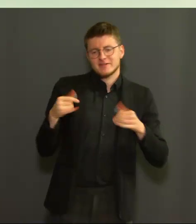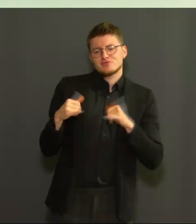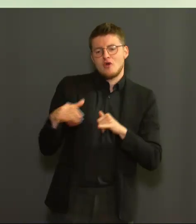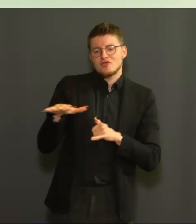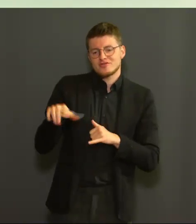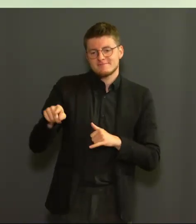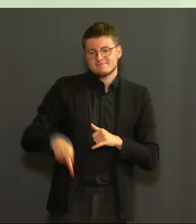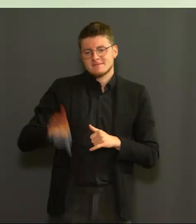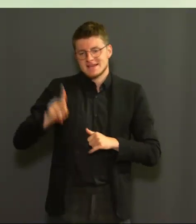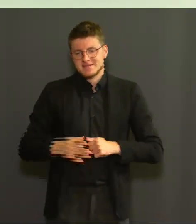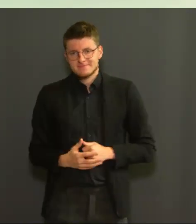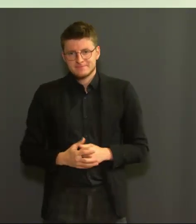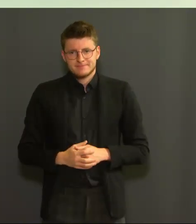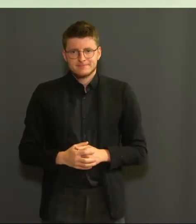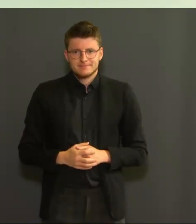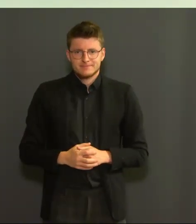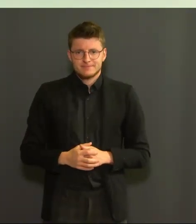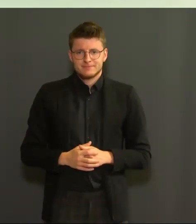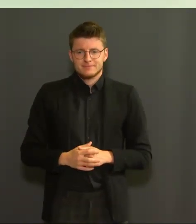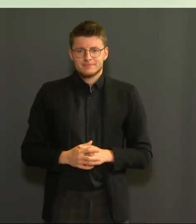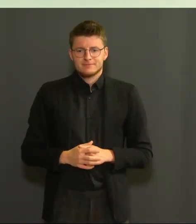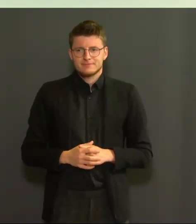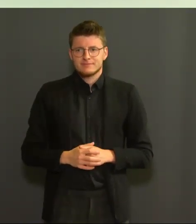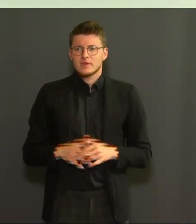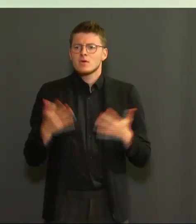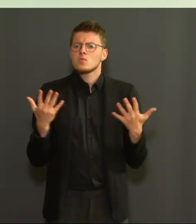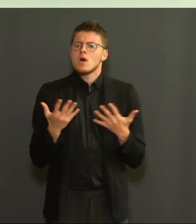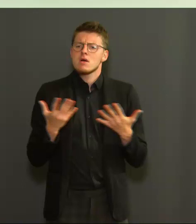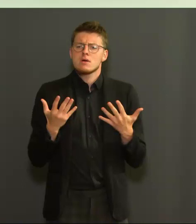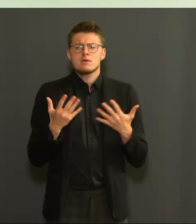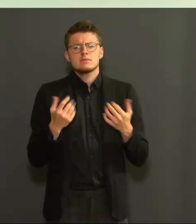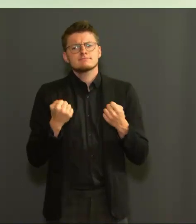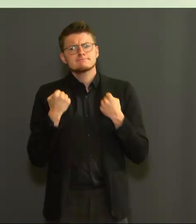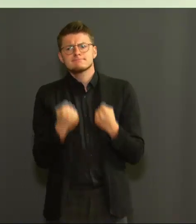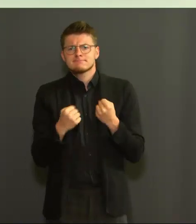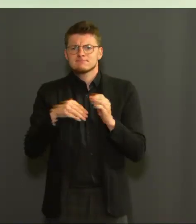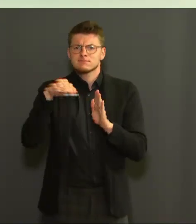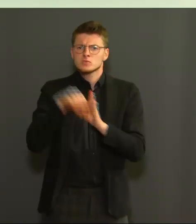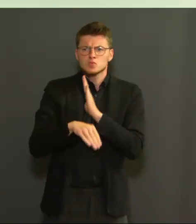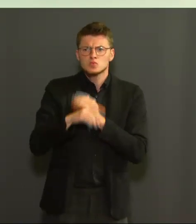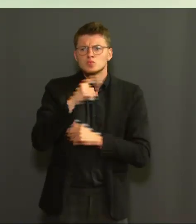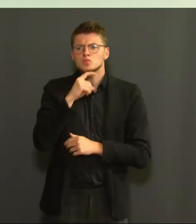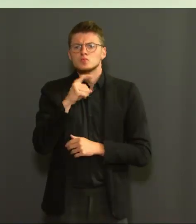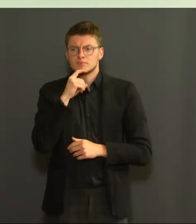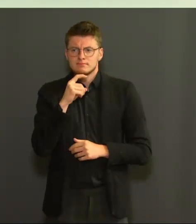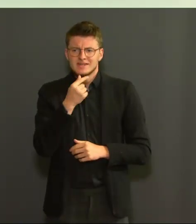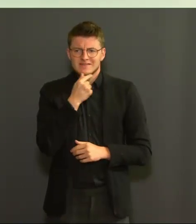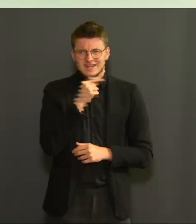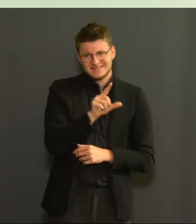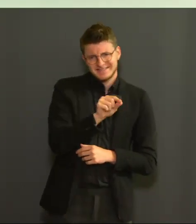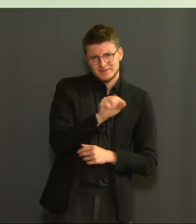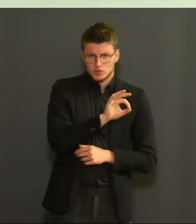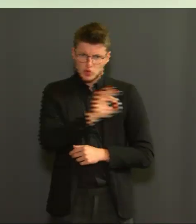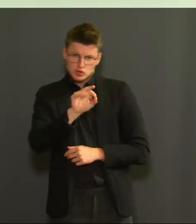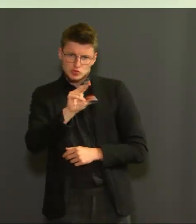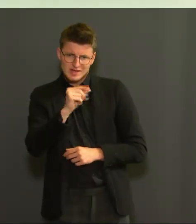De vertraging van de daling is het duidelijkst te merken bij de tieners en de twintigers. In deze groep gaat het